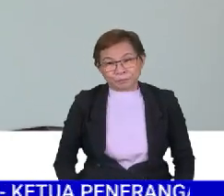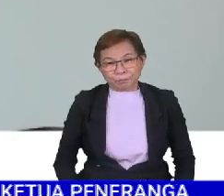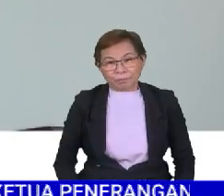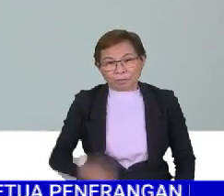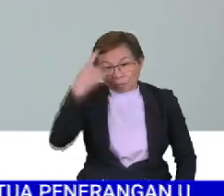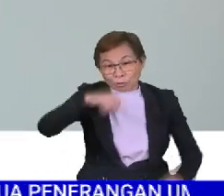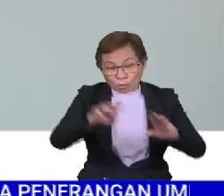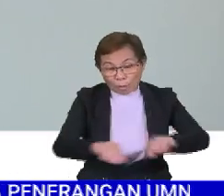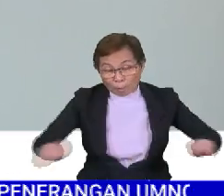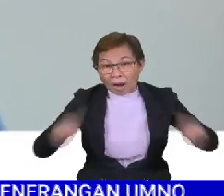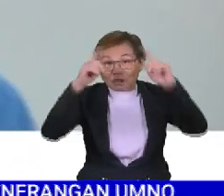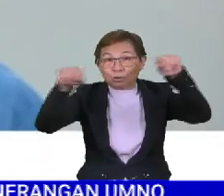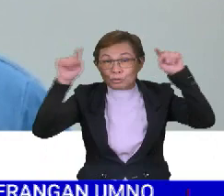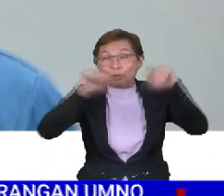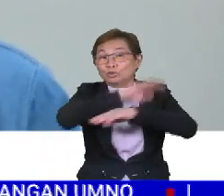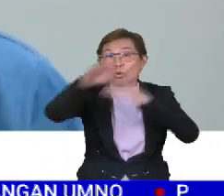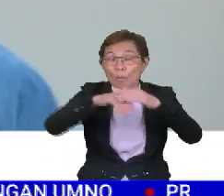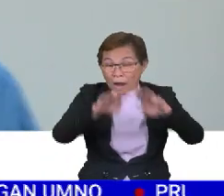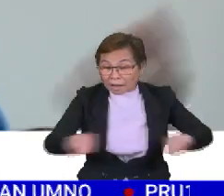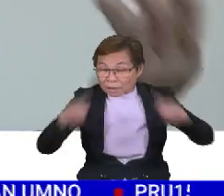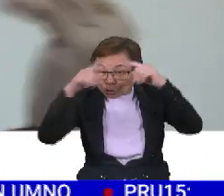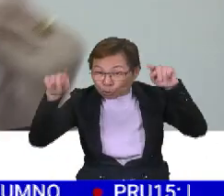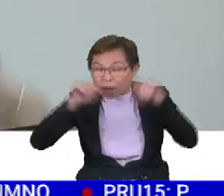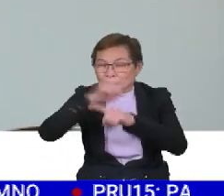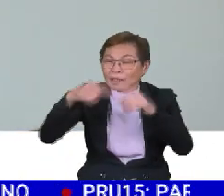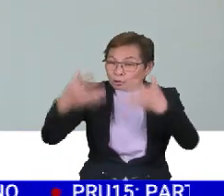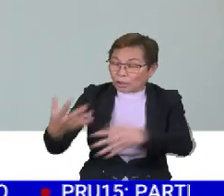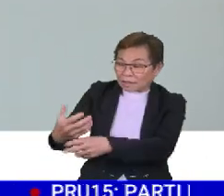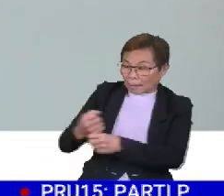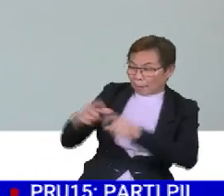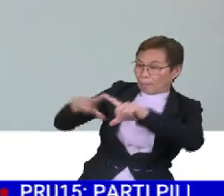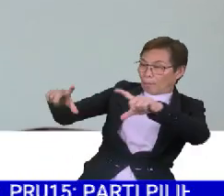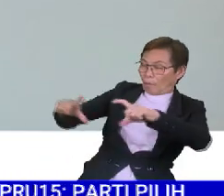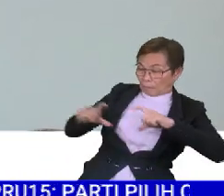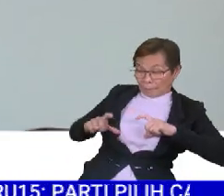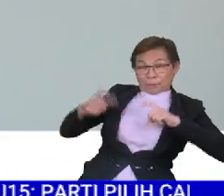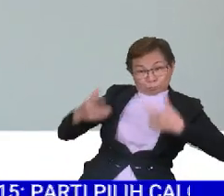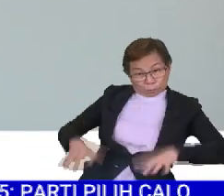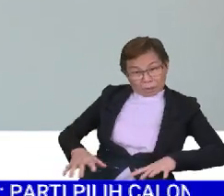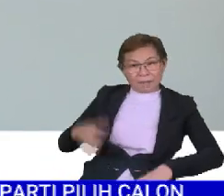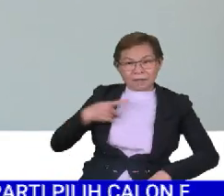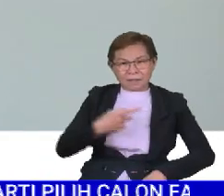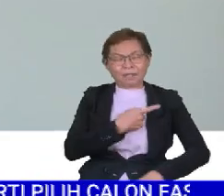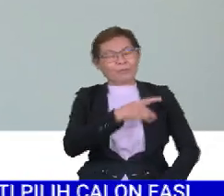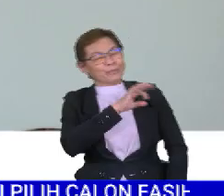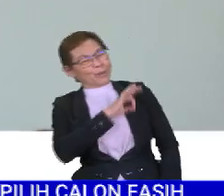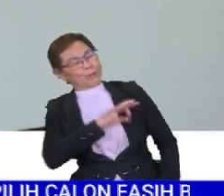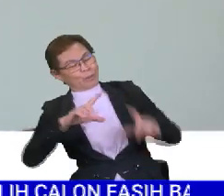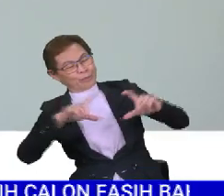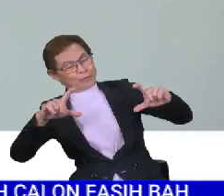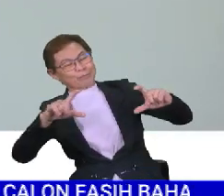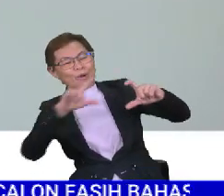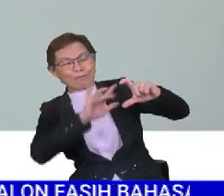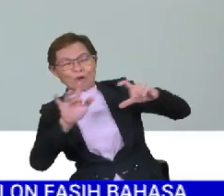Kepada anak-anak mahasiswa sekalian, apabila dah dapat peranti tersebut, kita manfaatkanlah